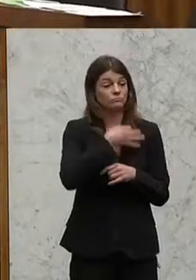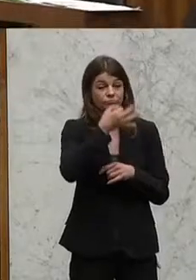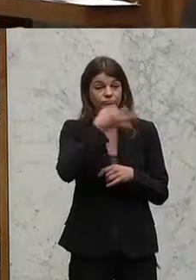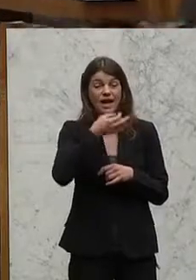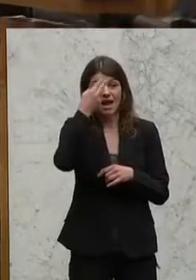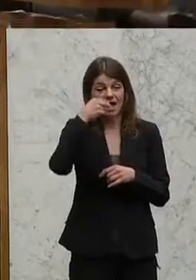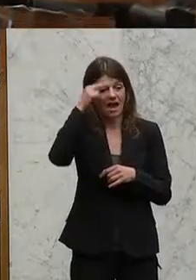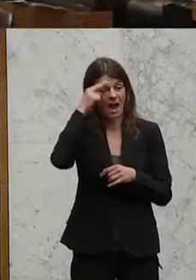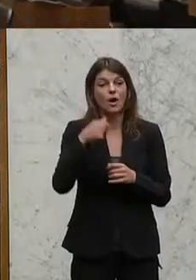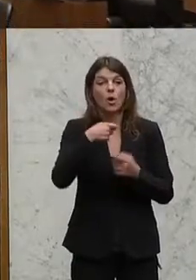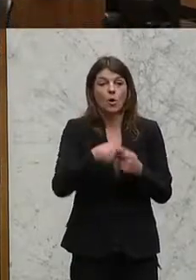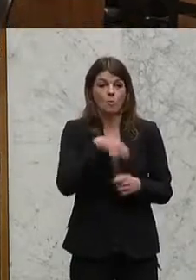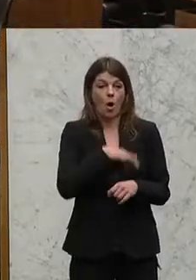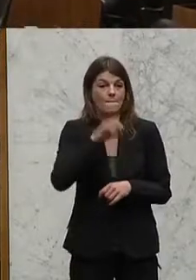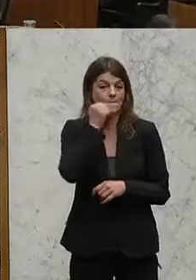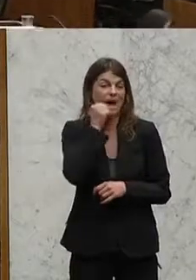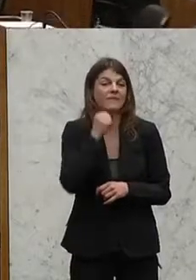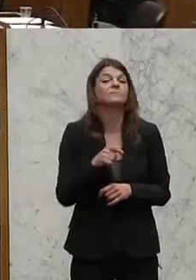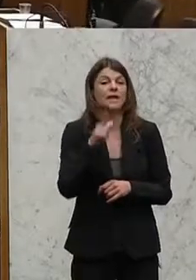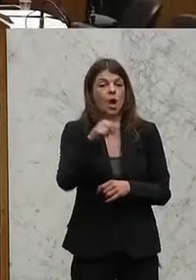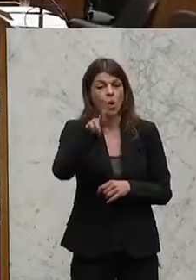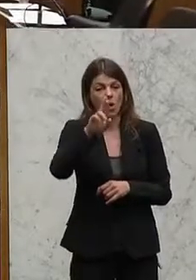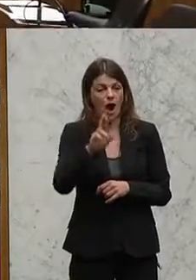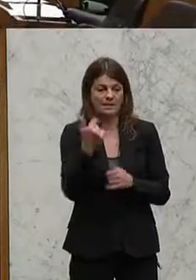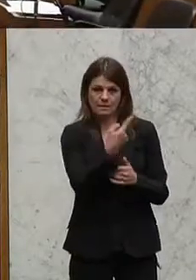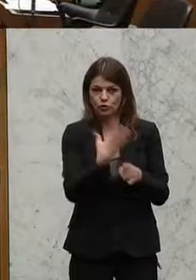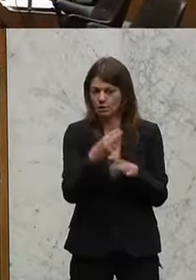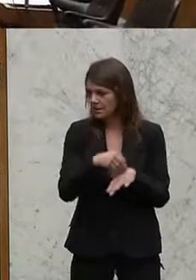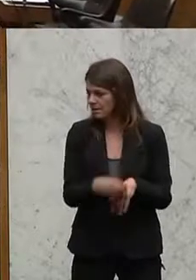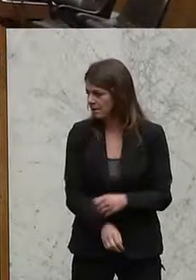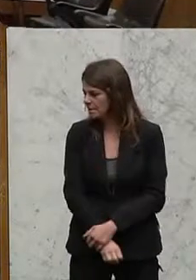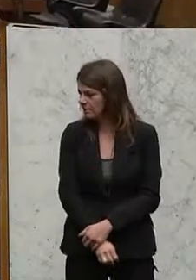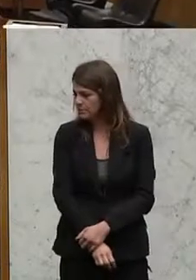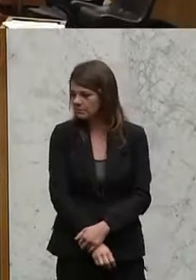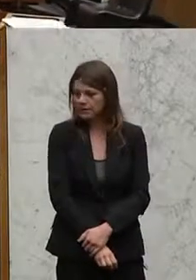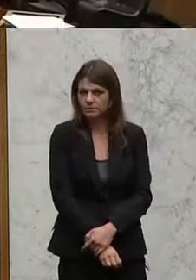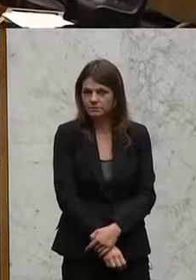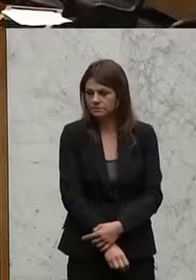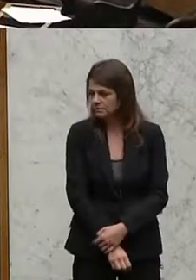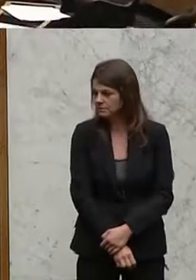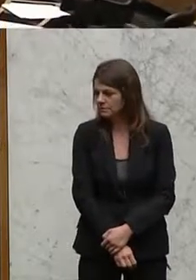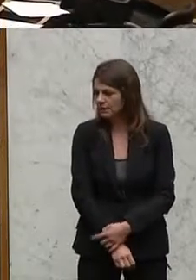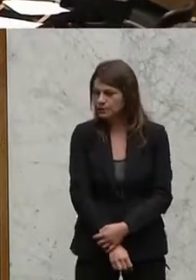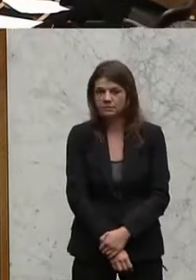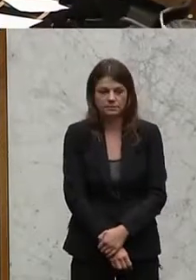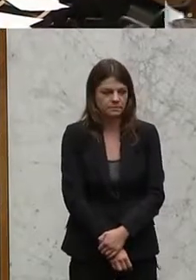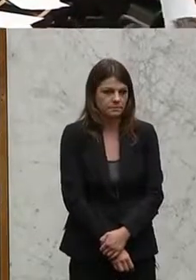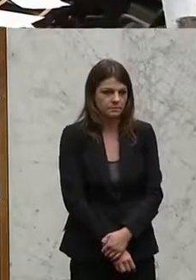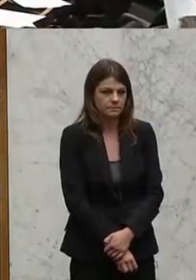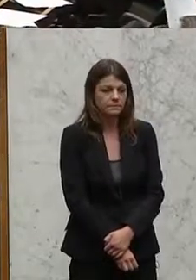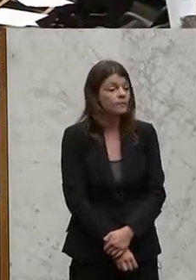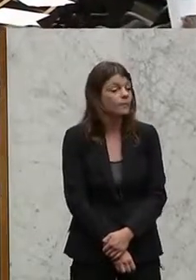Sendung hat sich nun der Herr Klubobmann Luger gemeldet. Bitte. Der Kritisierte schreitet zum